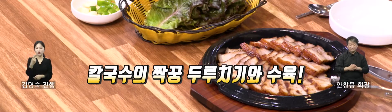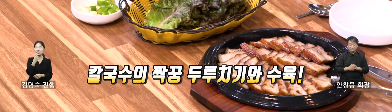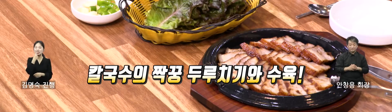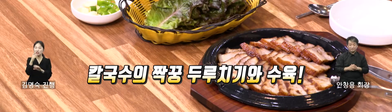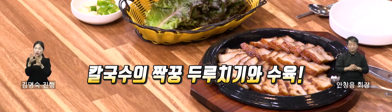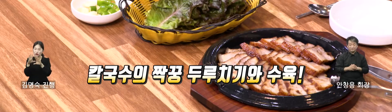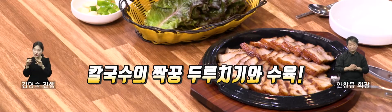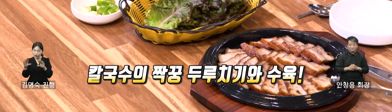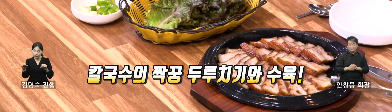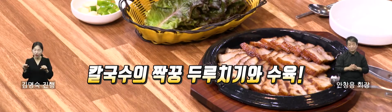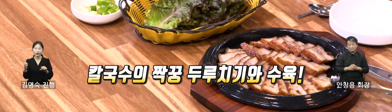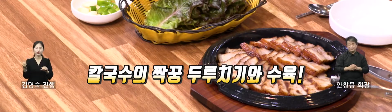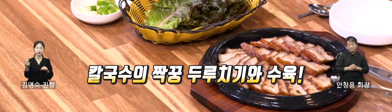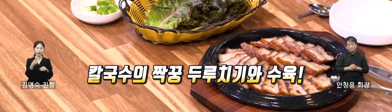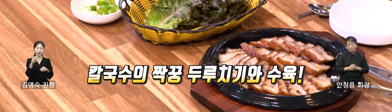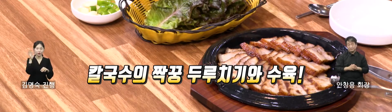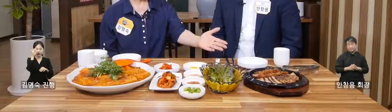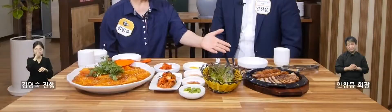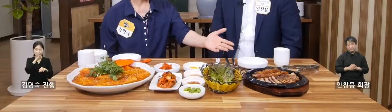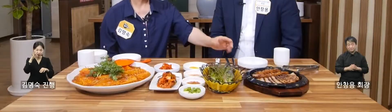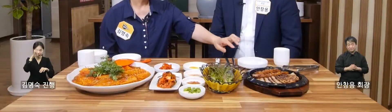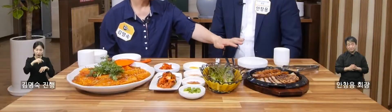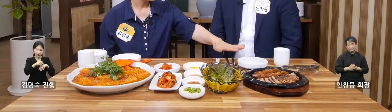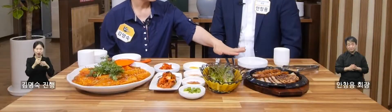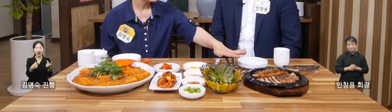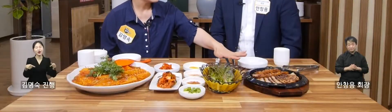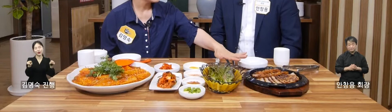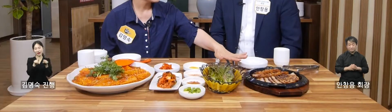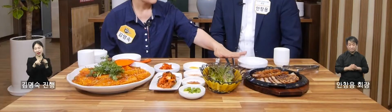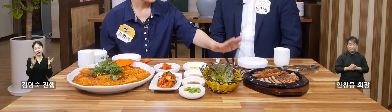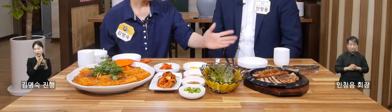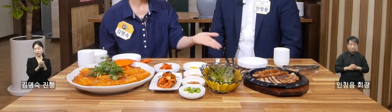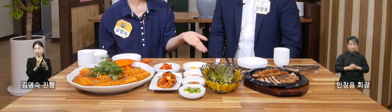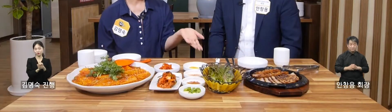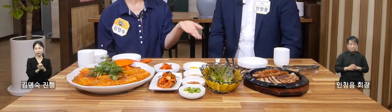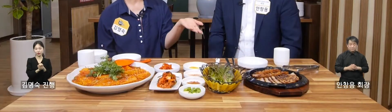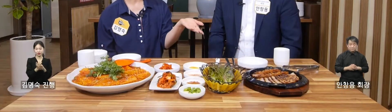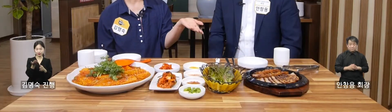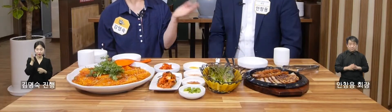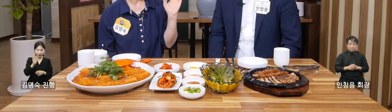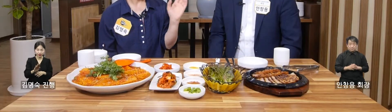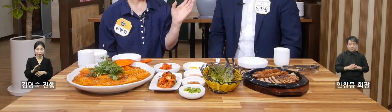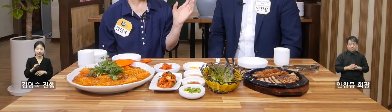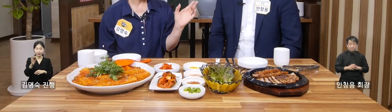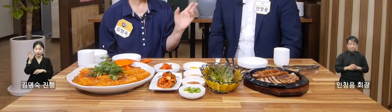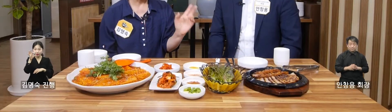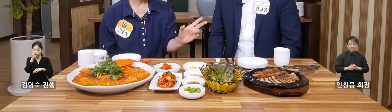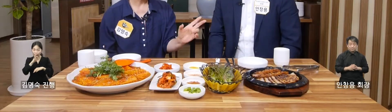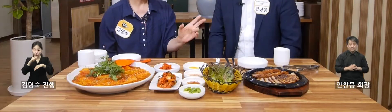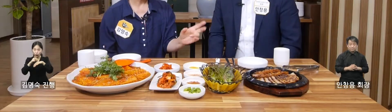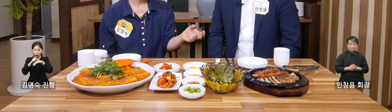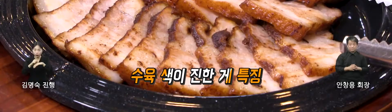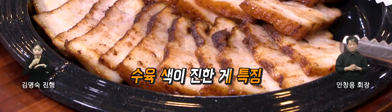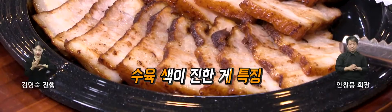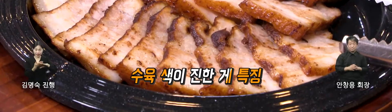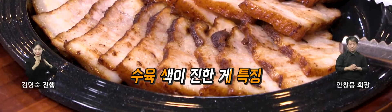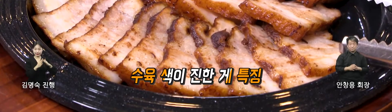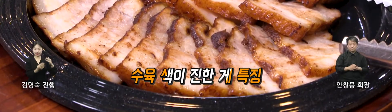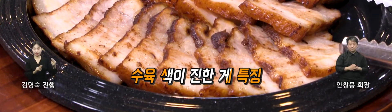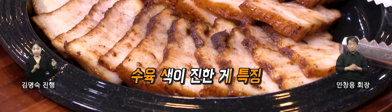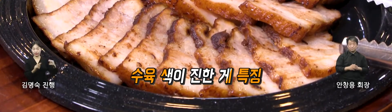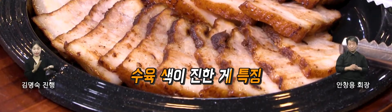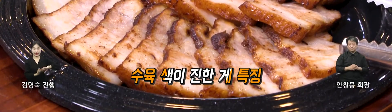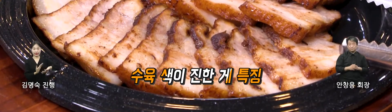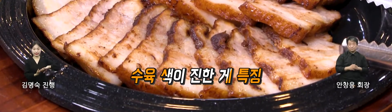수육. 근데 여기 수육은 일단은 다른 집과 좀 다른 거는 수육이